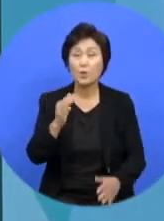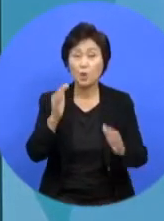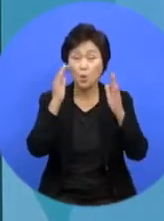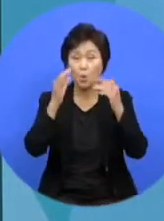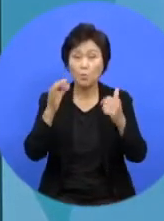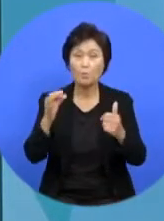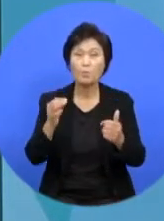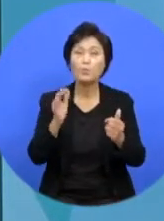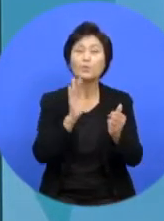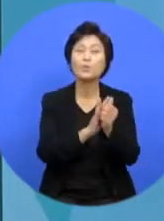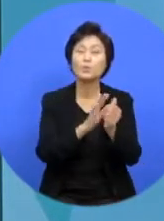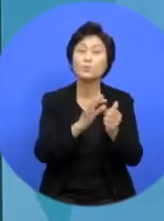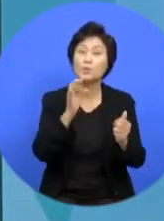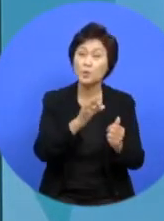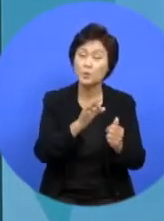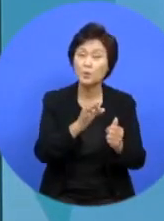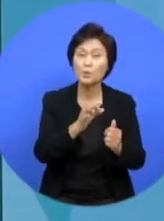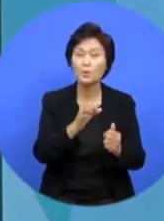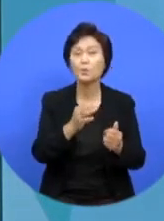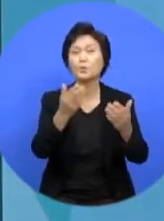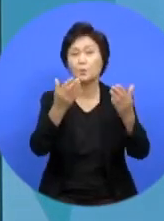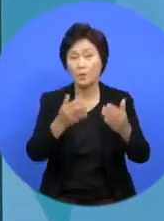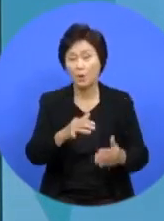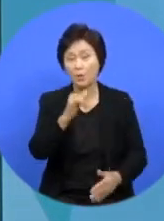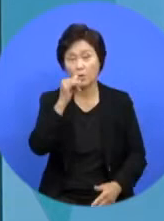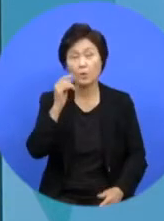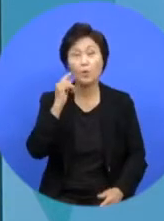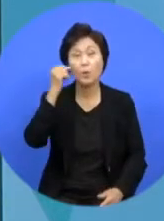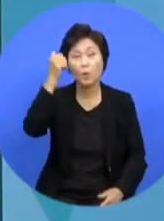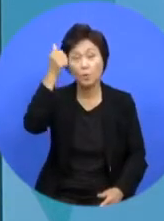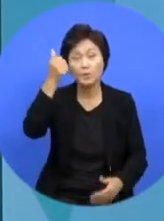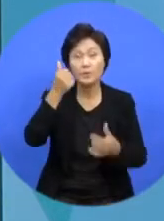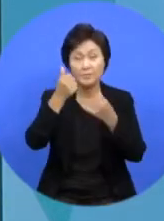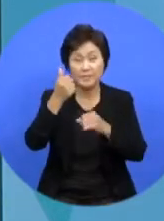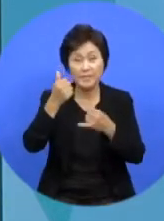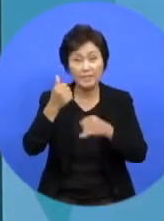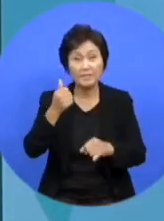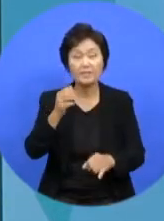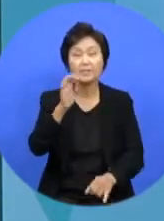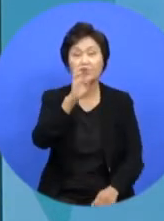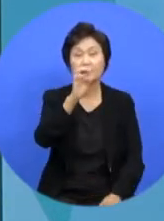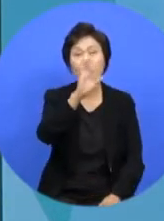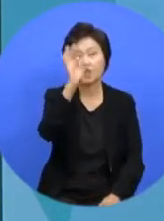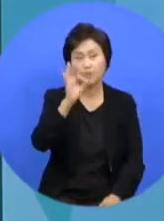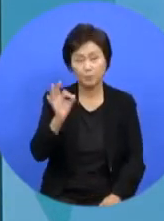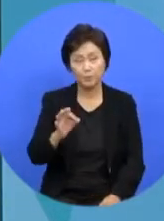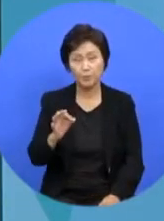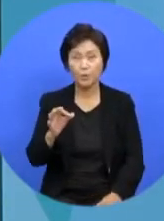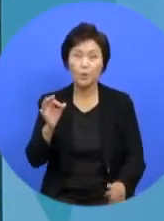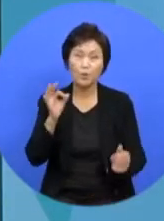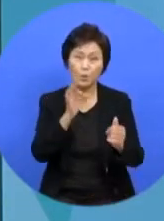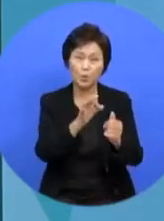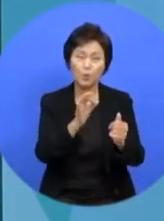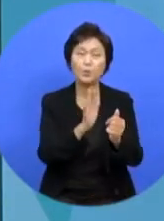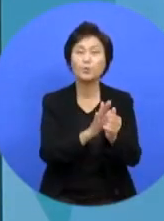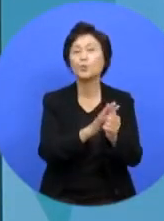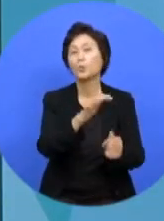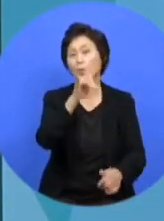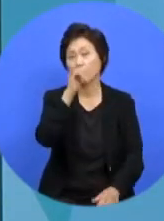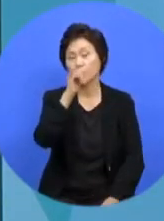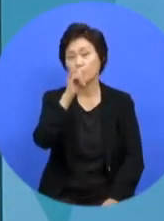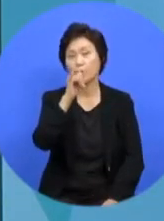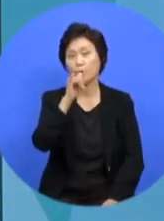만들어서 네. 목회자 자녀 같은 경우는 지금 40% 선교사님 자녀도 40%의 장학금을 주고 있고 네. 저소득층도 있네.